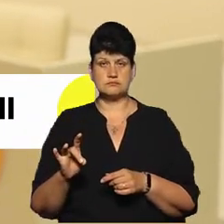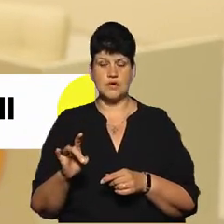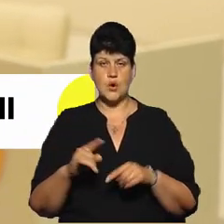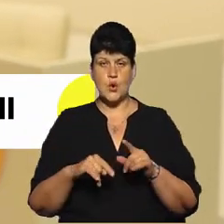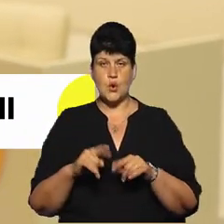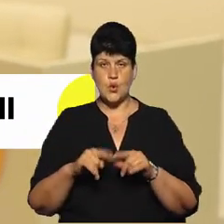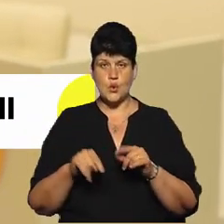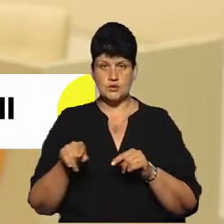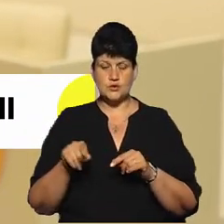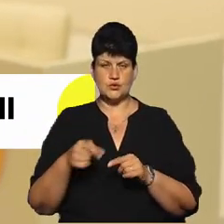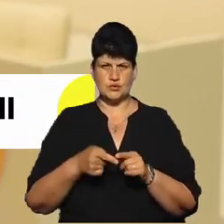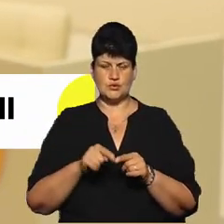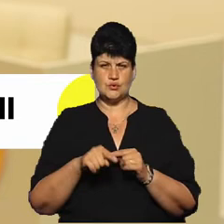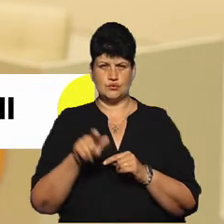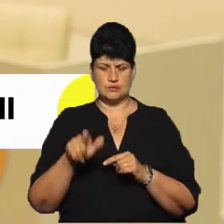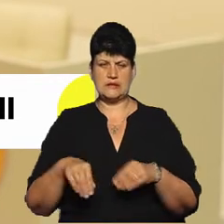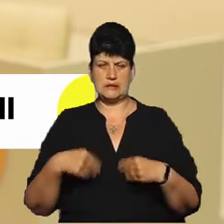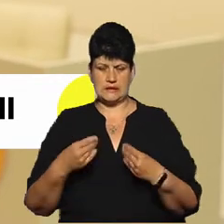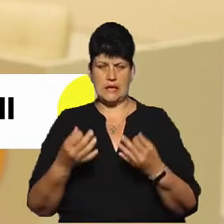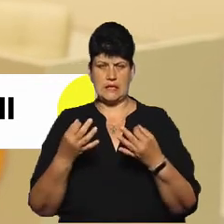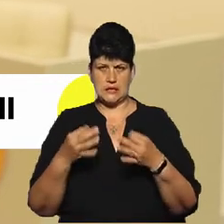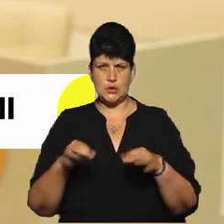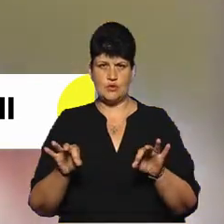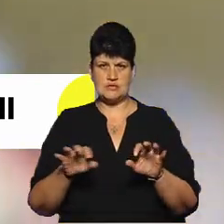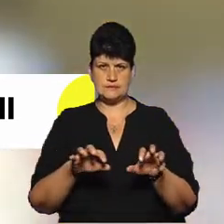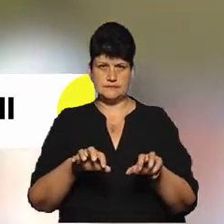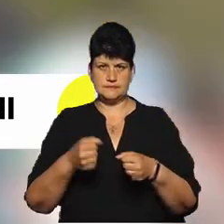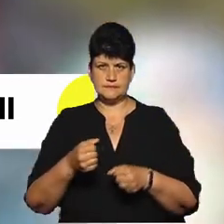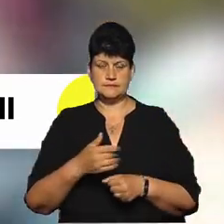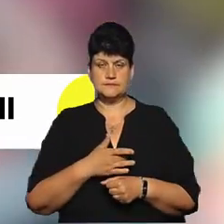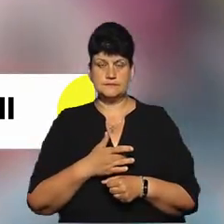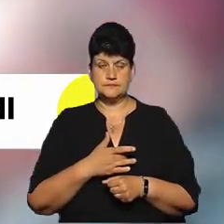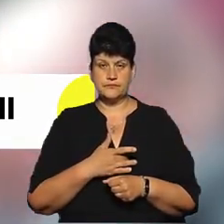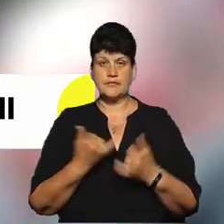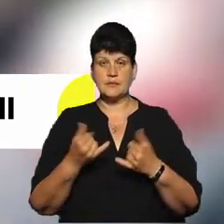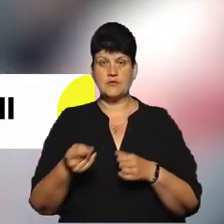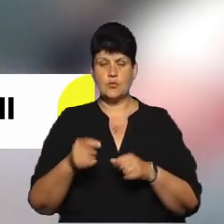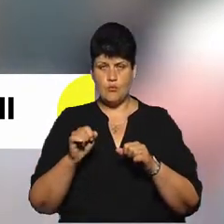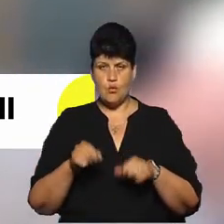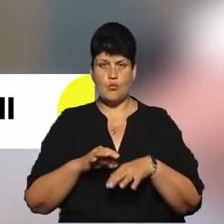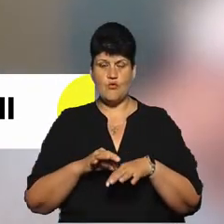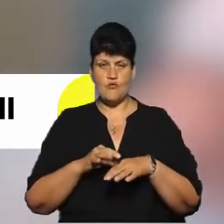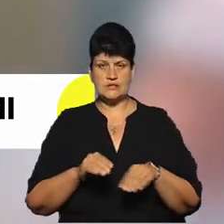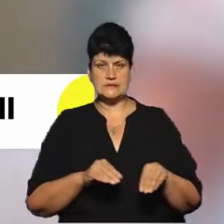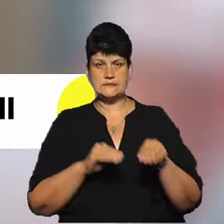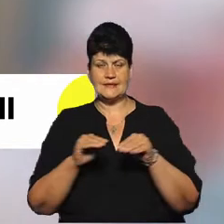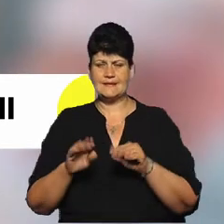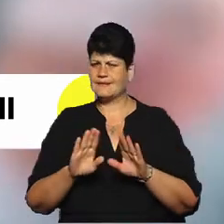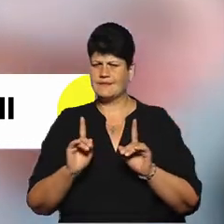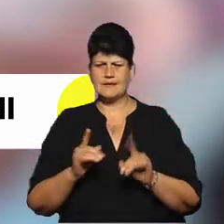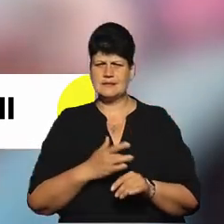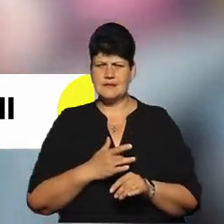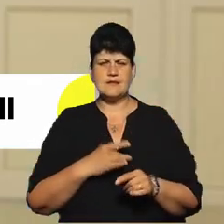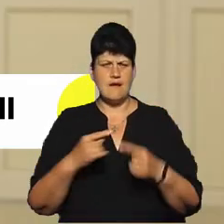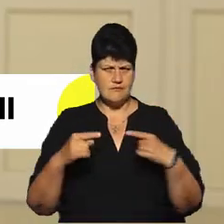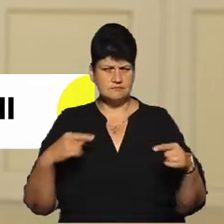Родичі даного пацієнта дали дозвіл на забір органів. Тепер у Тернополі зможуть проводити трансплантації не лише серця, а й